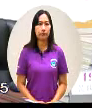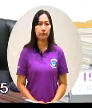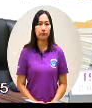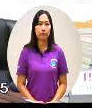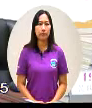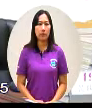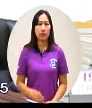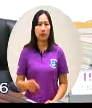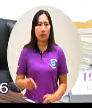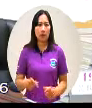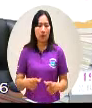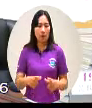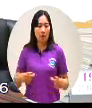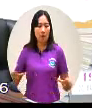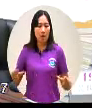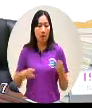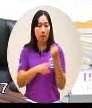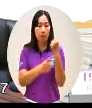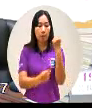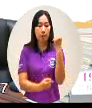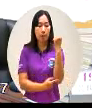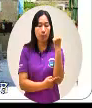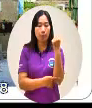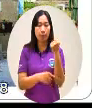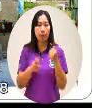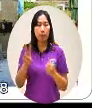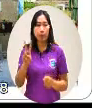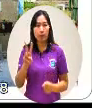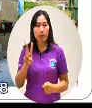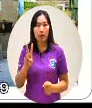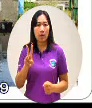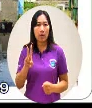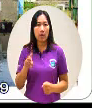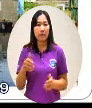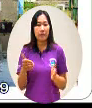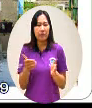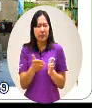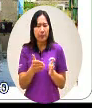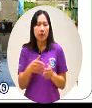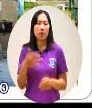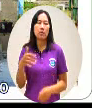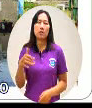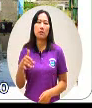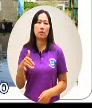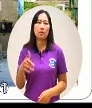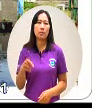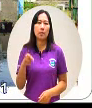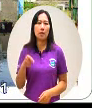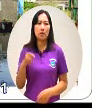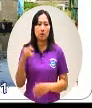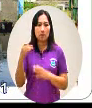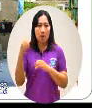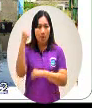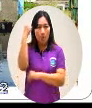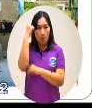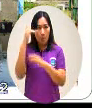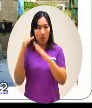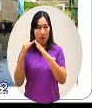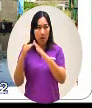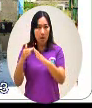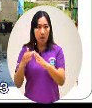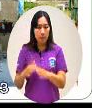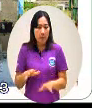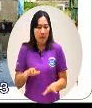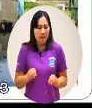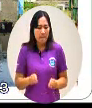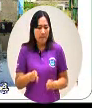上快已经无到2米啊，因为这徛吼吼占着河道吼，所以讲排